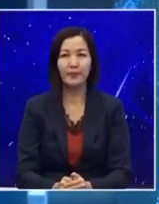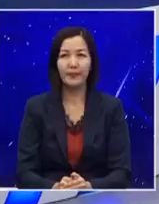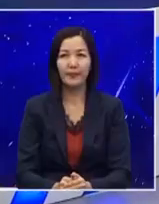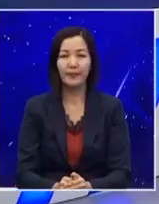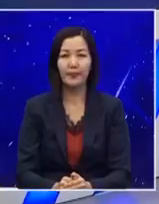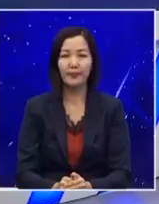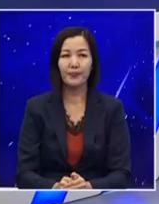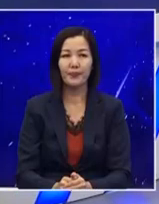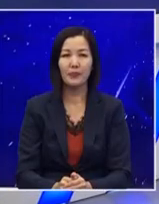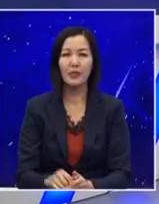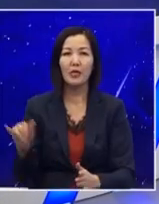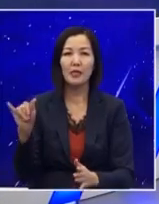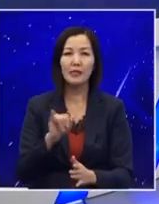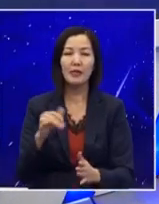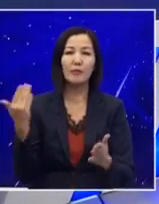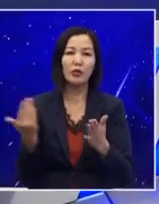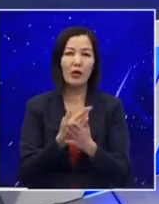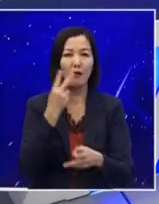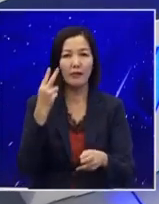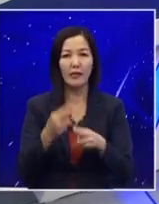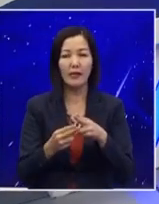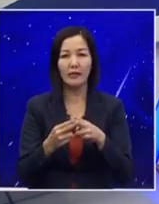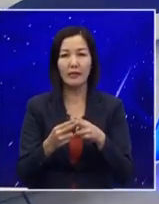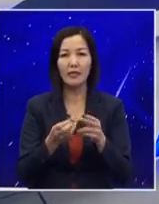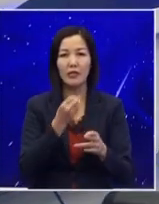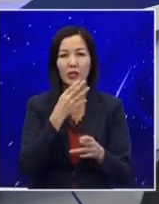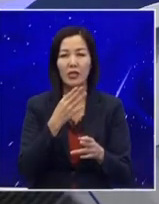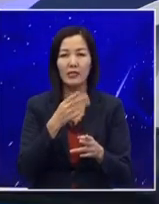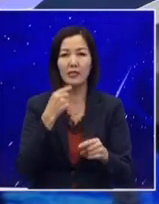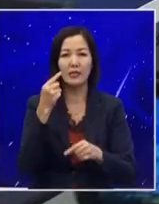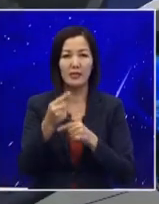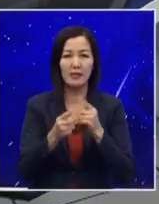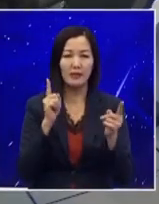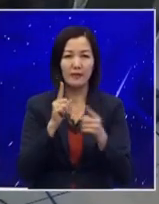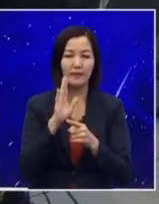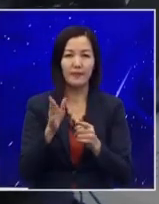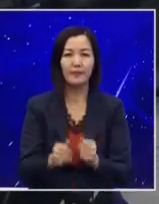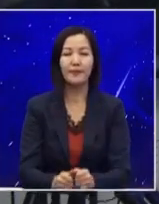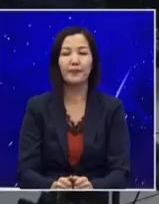Қадірменді көрермен, бүгінге айтар ақпарат осы. Келер күні қауышқанша